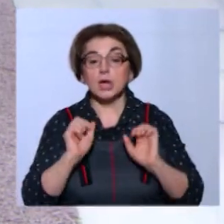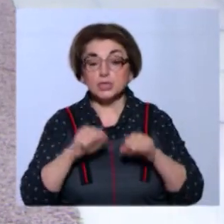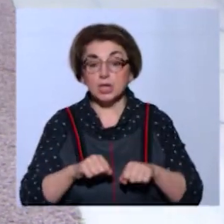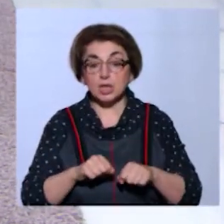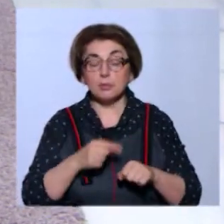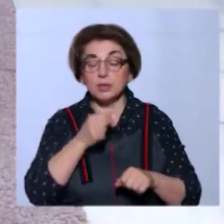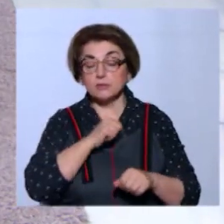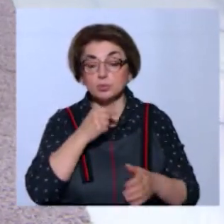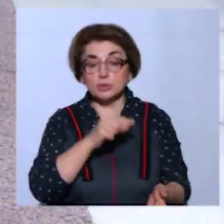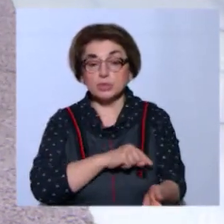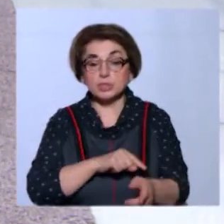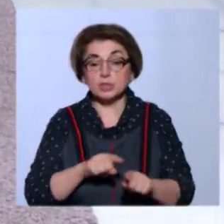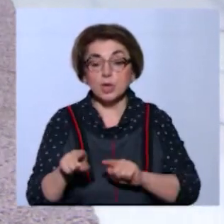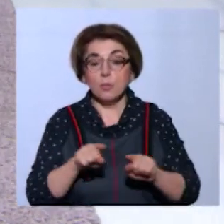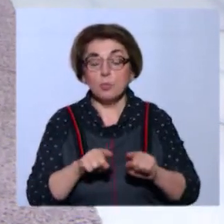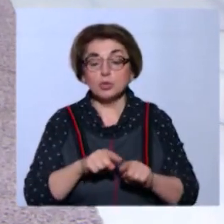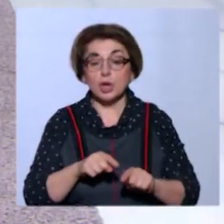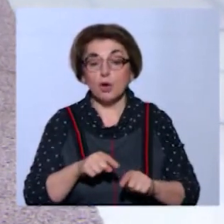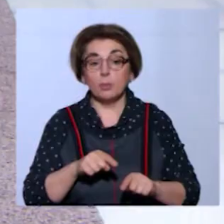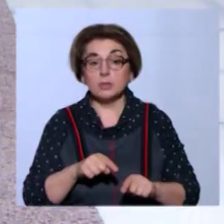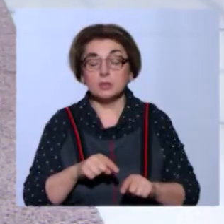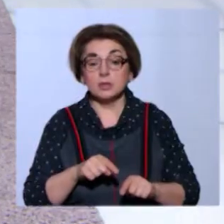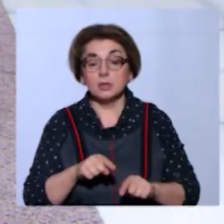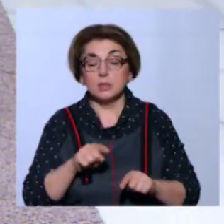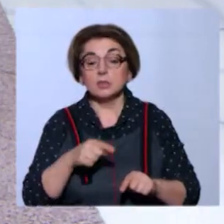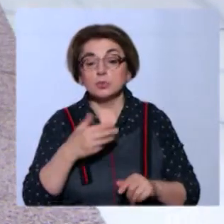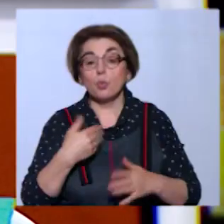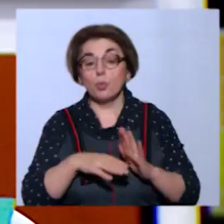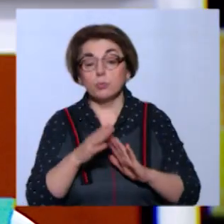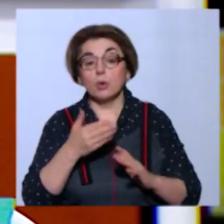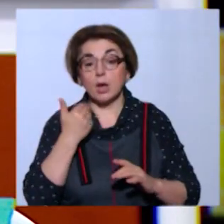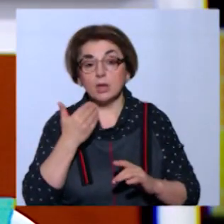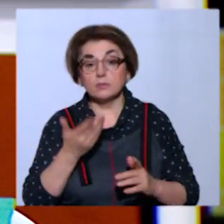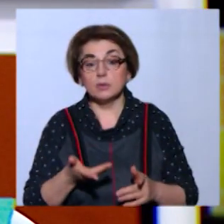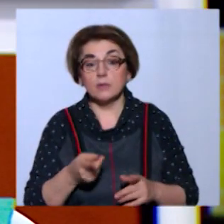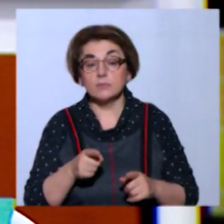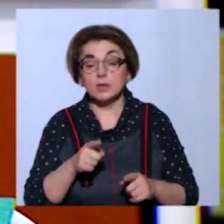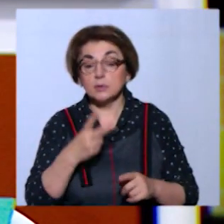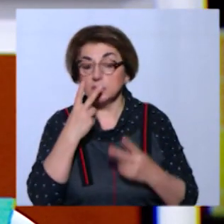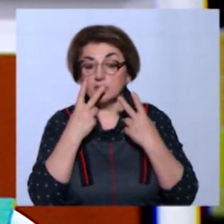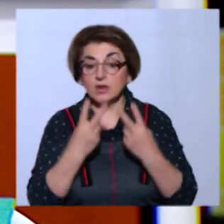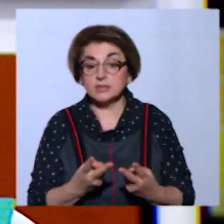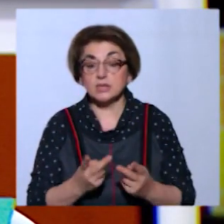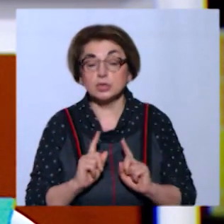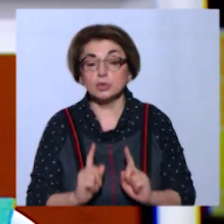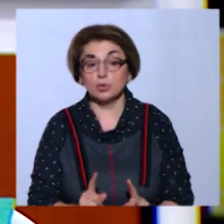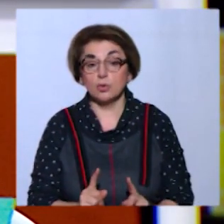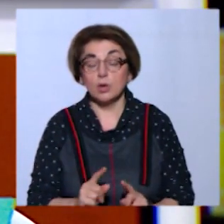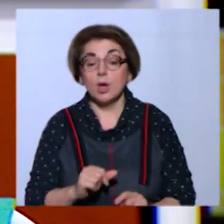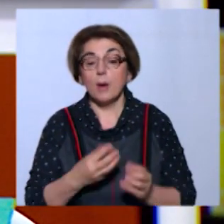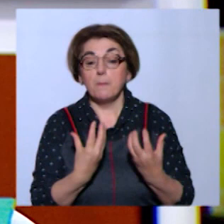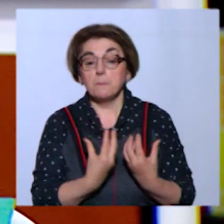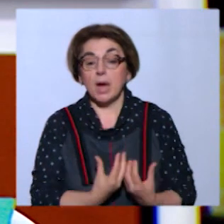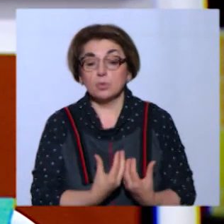სისტემას, ისიც უფრო გართულებული ამფიბიებთან შედარებით, იმ თვალსაზრისით, რომ